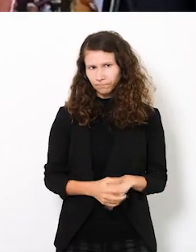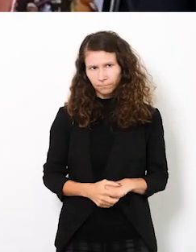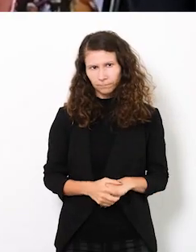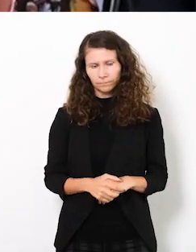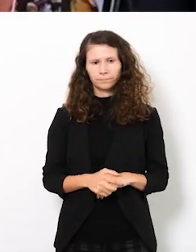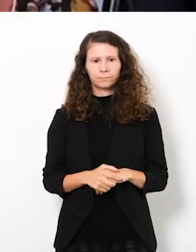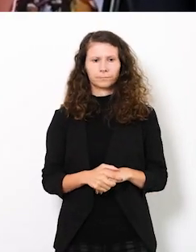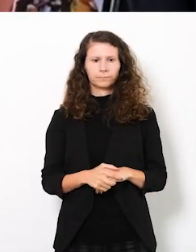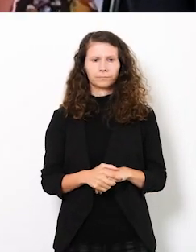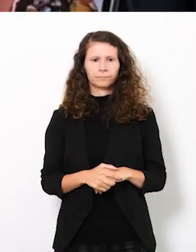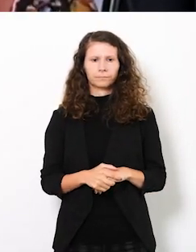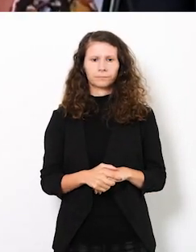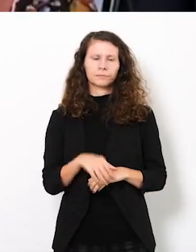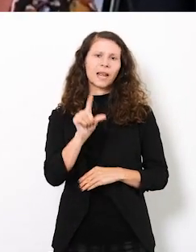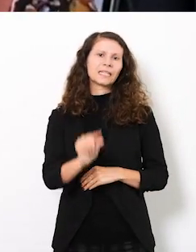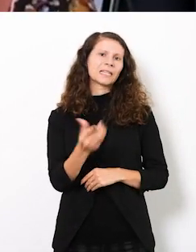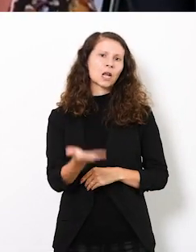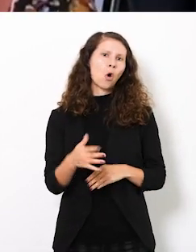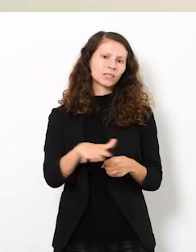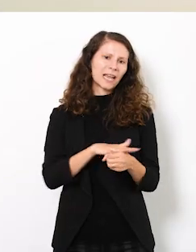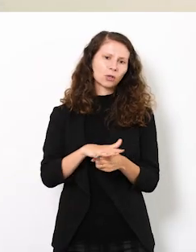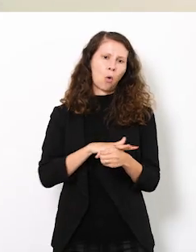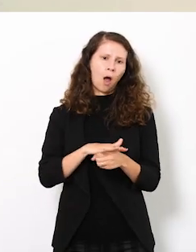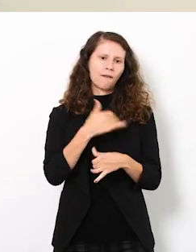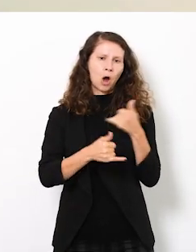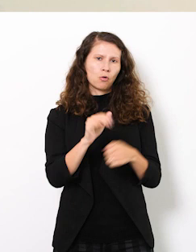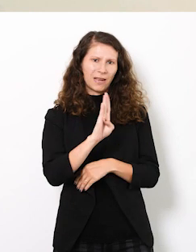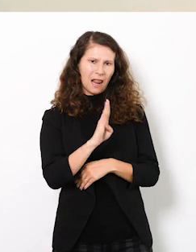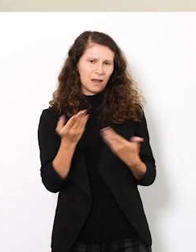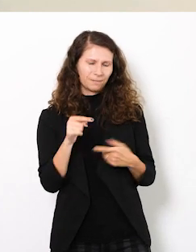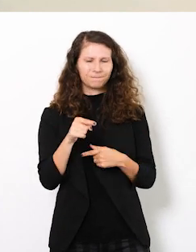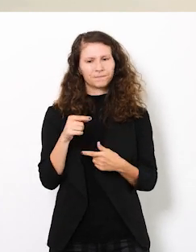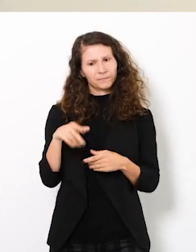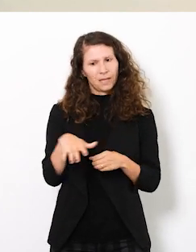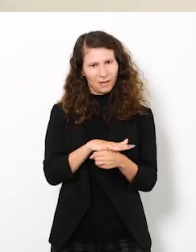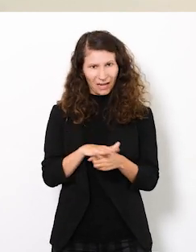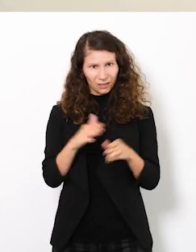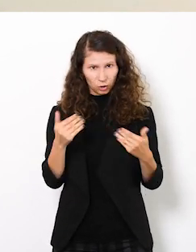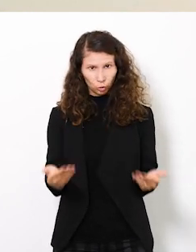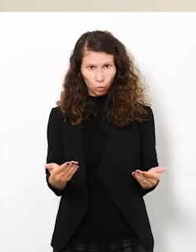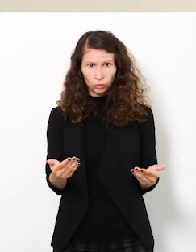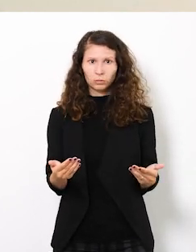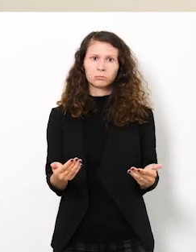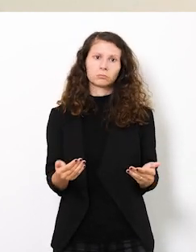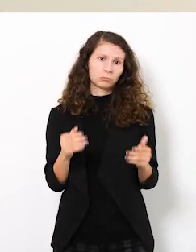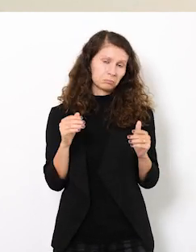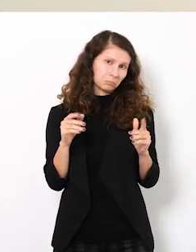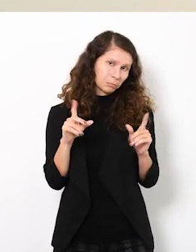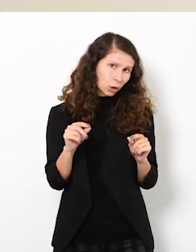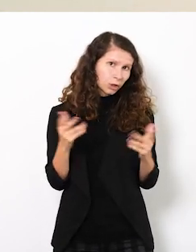auch. Der Niedriglohnsektor, wenn ich das sagen darf, Frau Bentle, der Niedriglohnsektor kann allerdings auch verstanden werden als